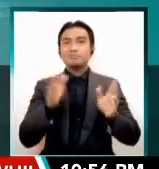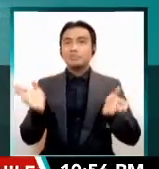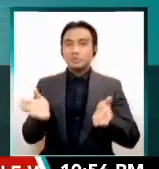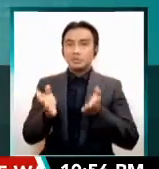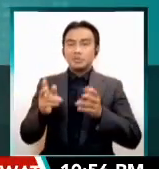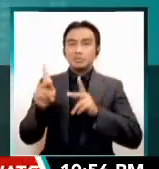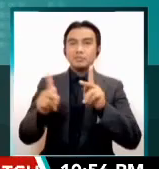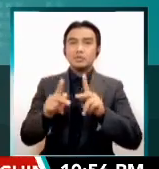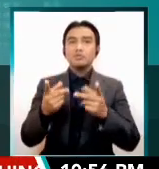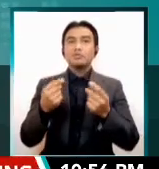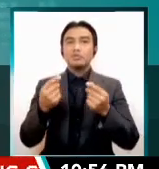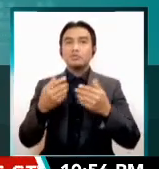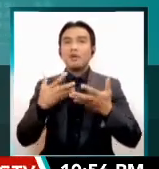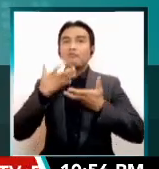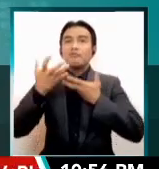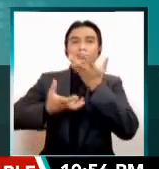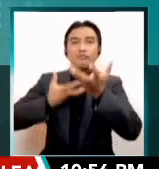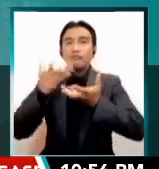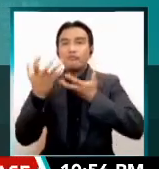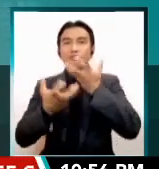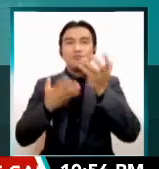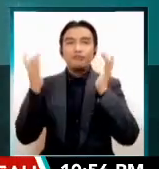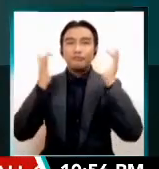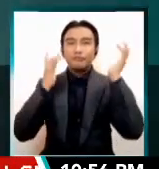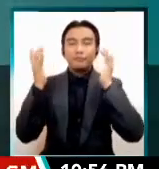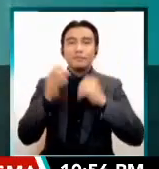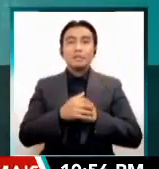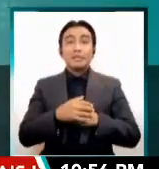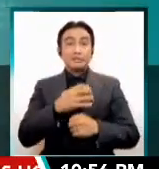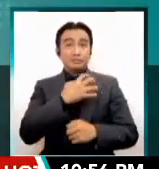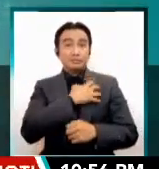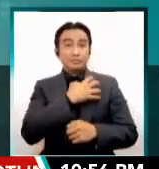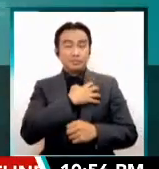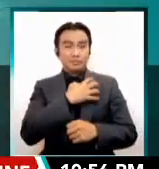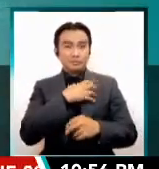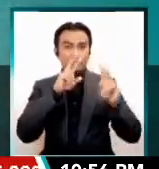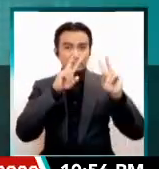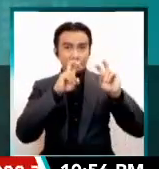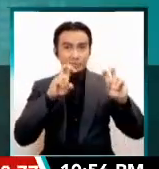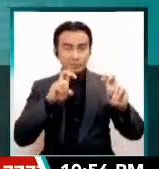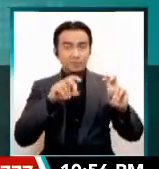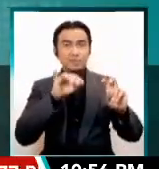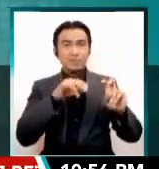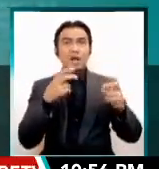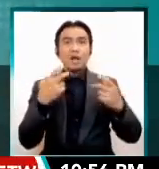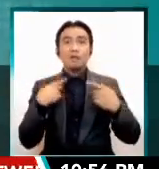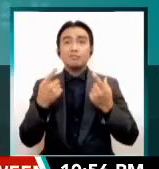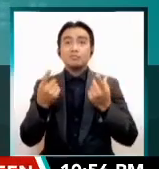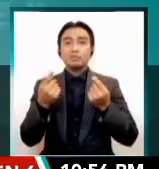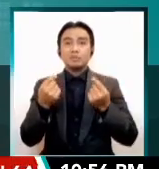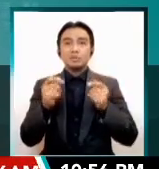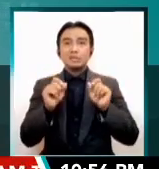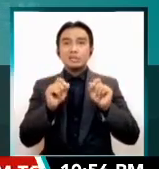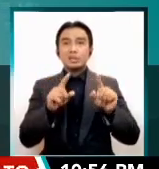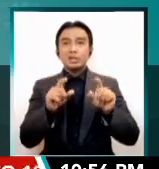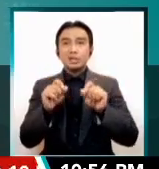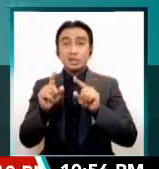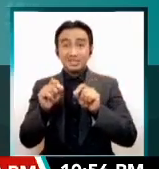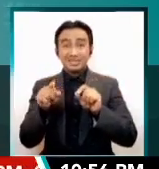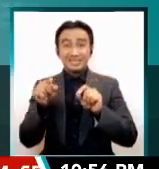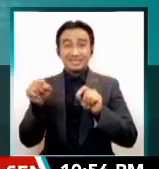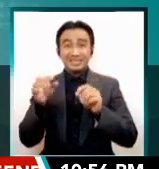ingay. Iniimbestigahan ng pulisyang insidente matapos mapag-alamang may nagtutulok umano ng droga sa mga dumalo sa